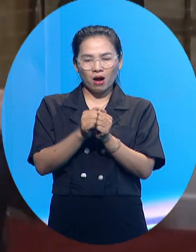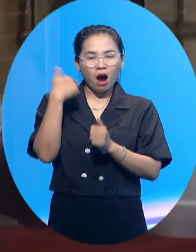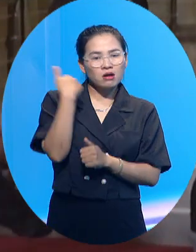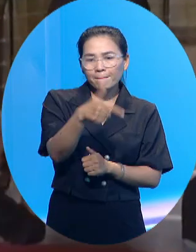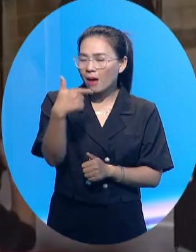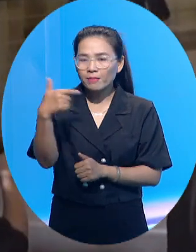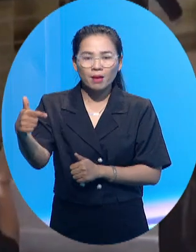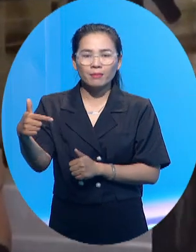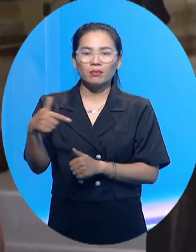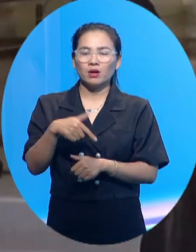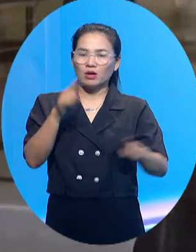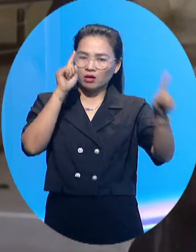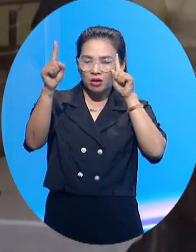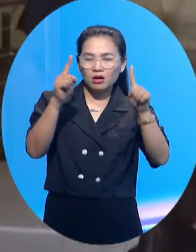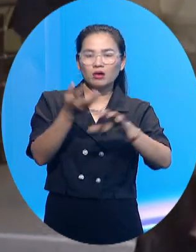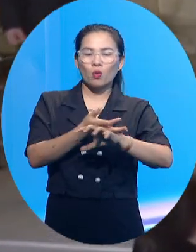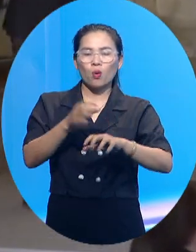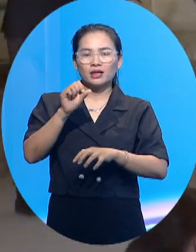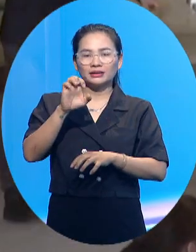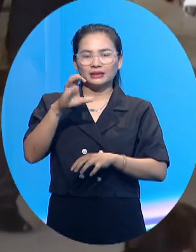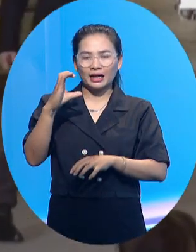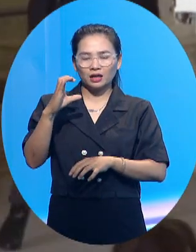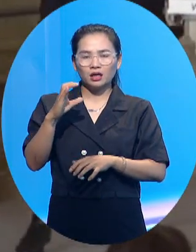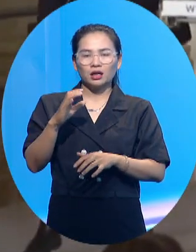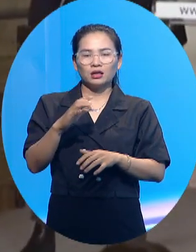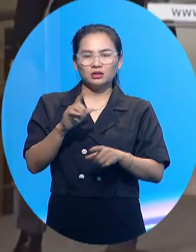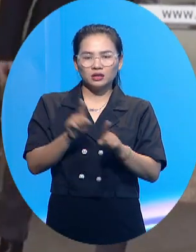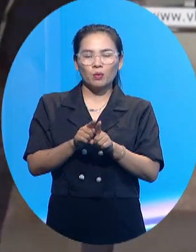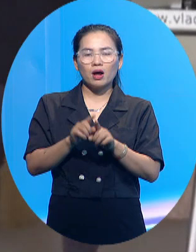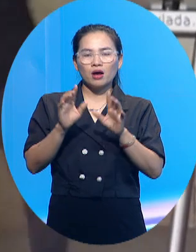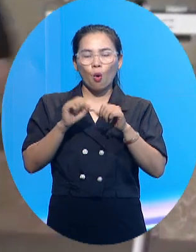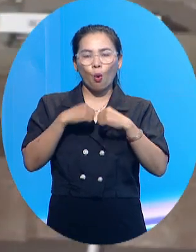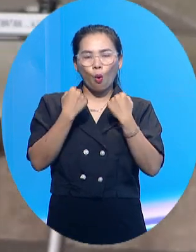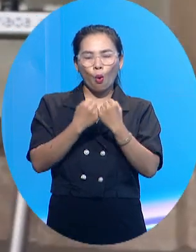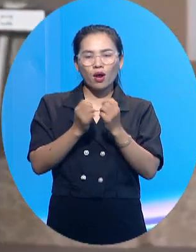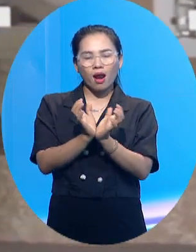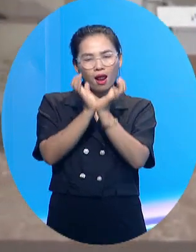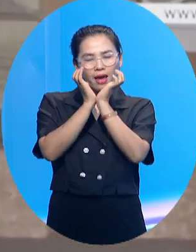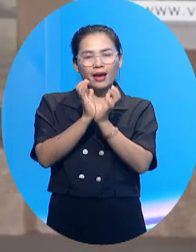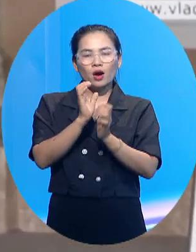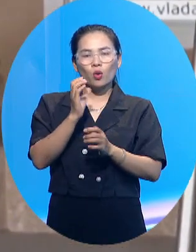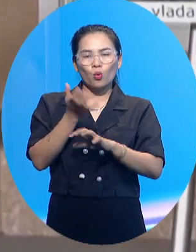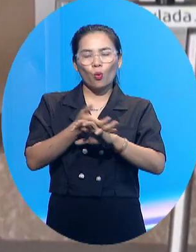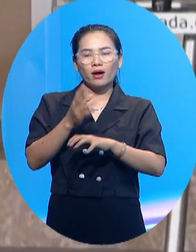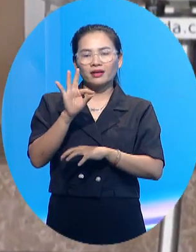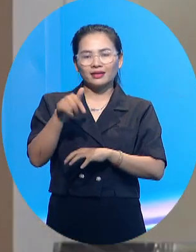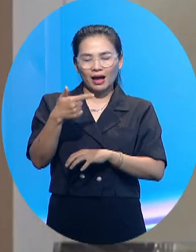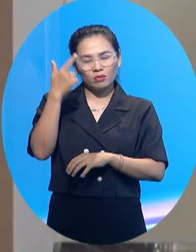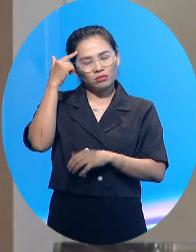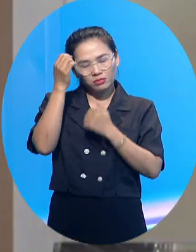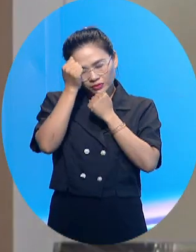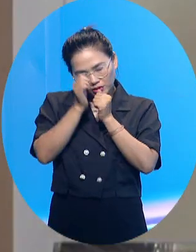21 tháng 12 chính phủ Cộng hòa s thông báo sẽ để quốc tang vào ngày 23 tháng 12 tới để tưởng nhớ các nạn nhân